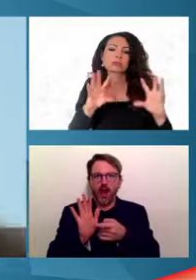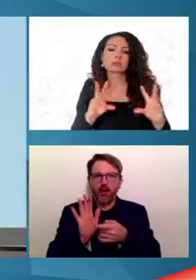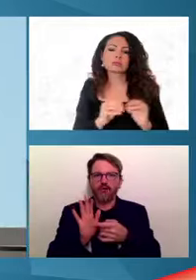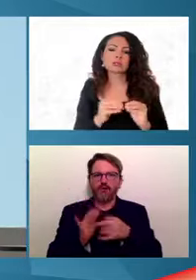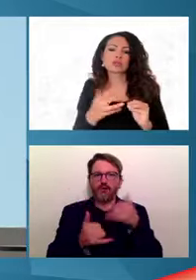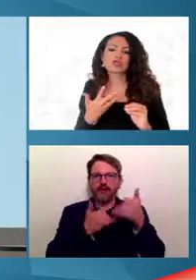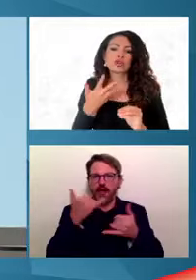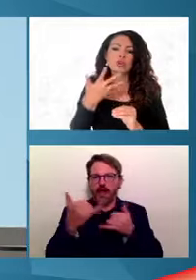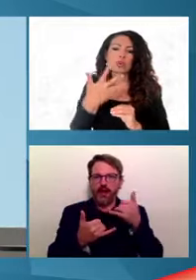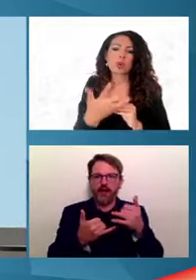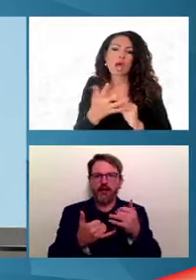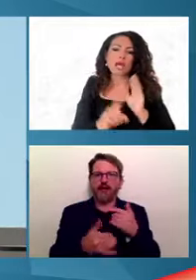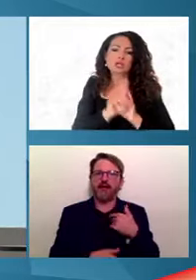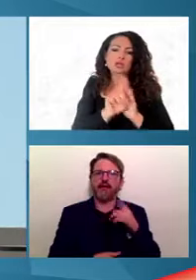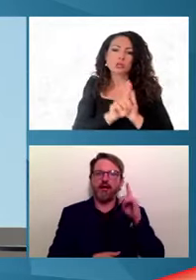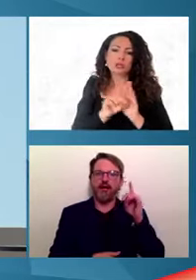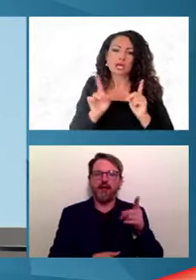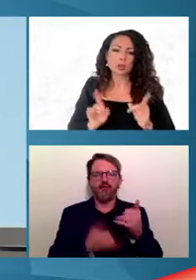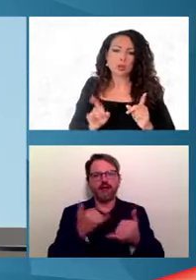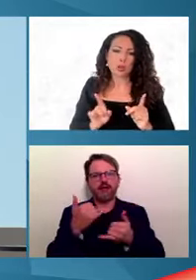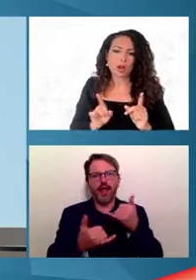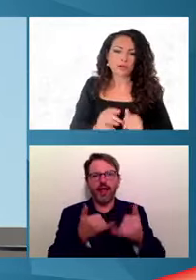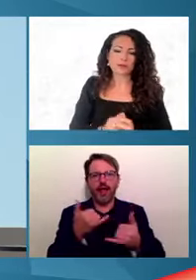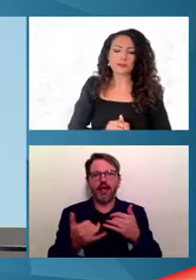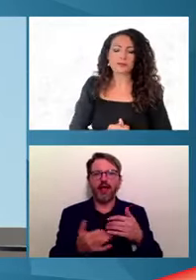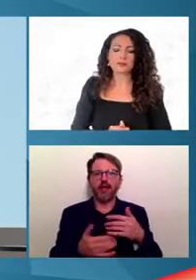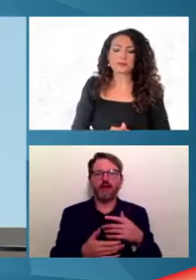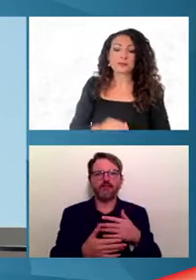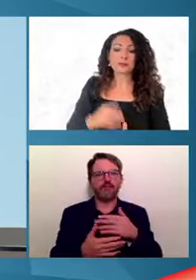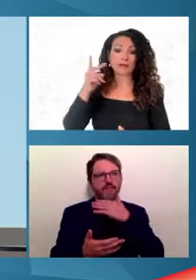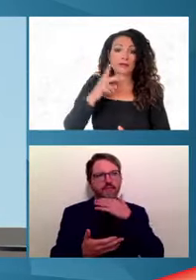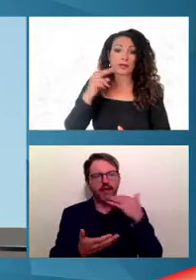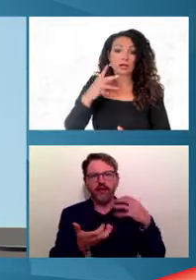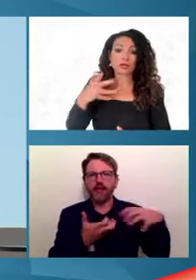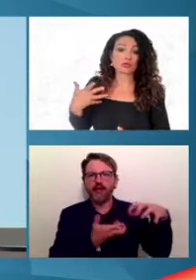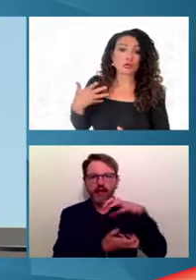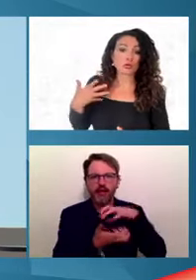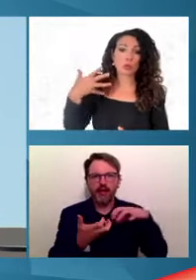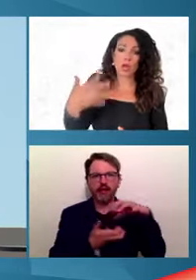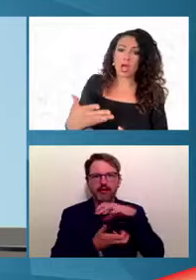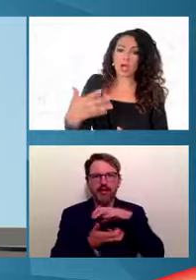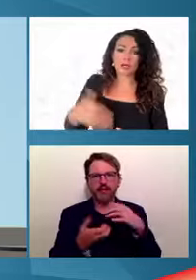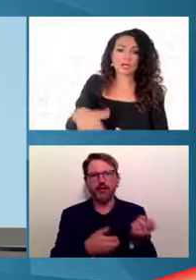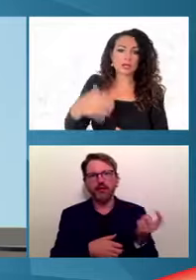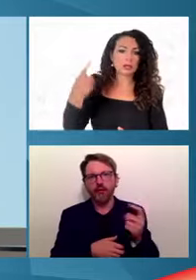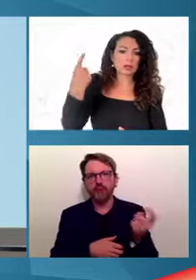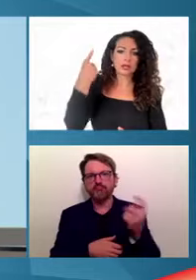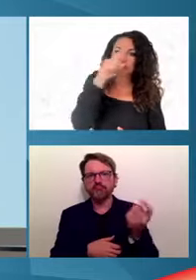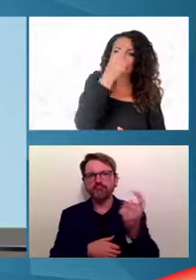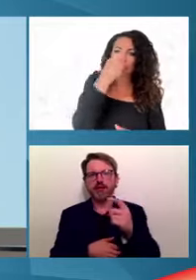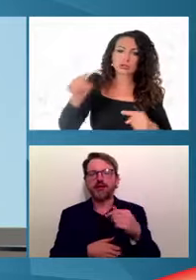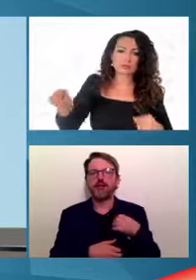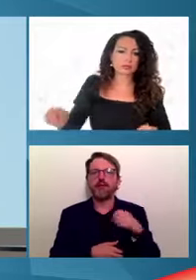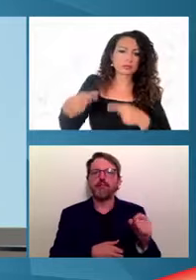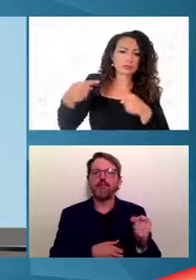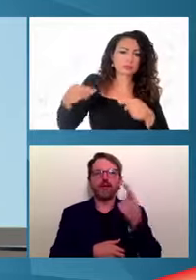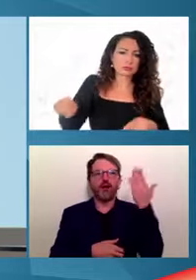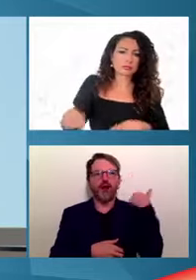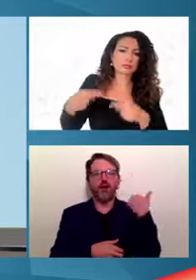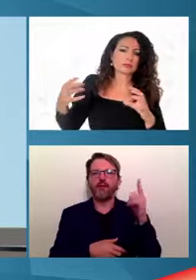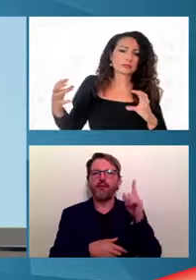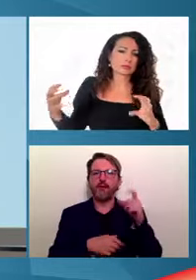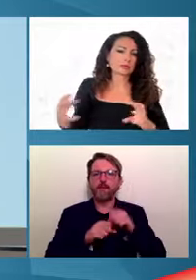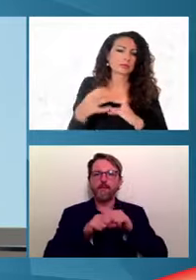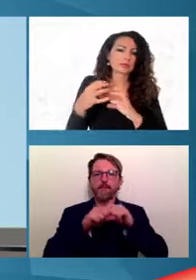Es waren Jahre, die von Krisen geprägt waren. Insbesondere, man hat es an den Bildern vorhin gesehen, die